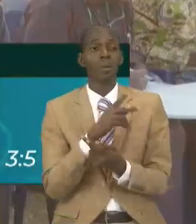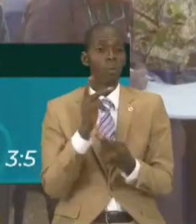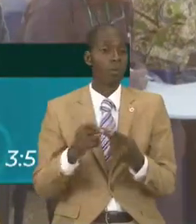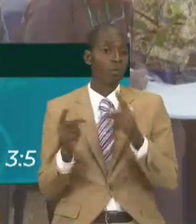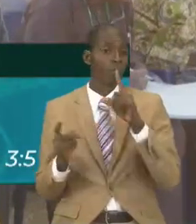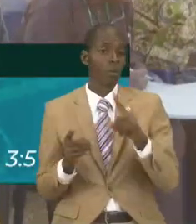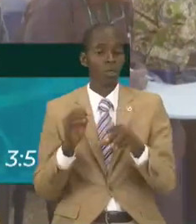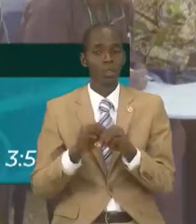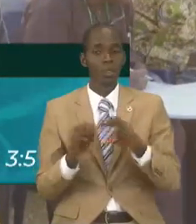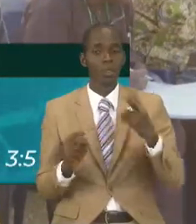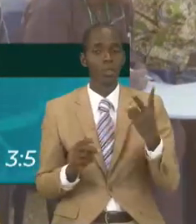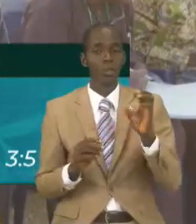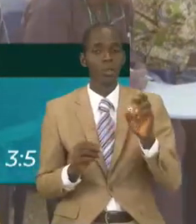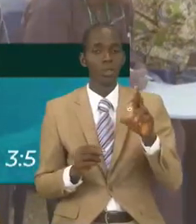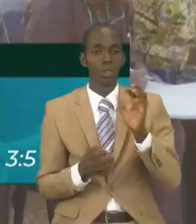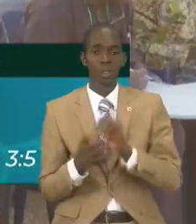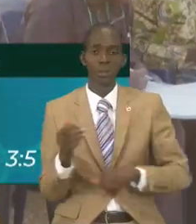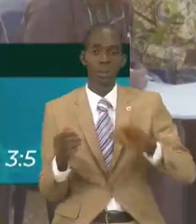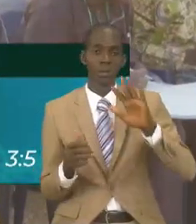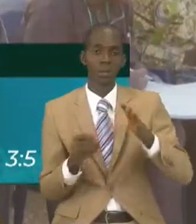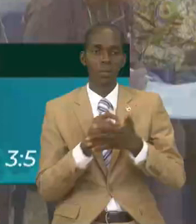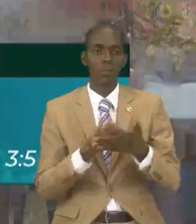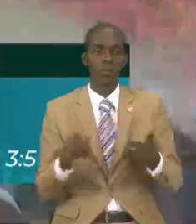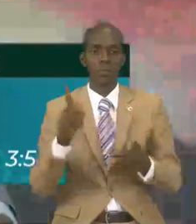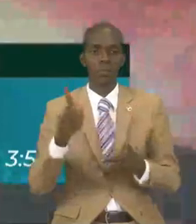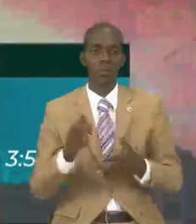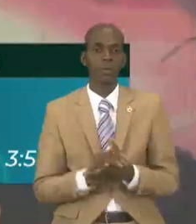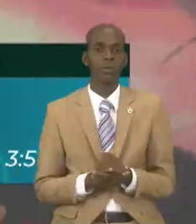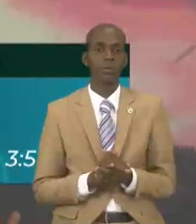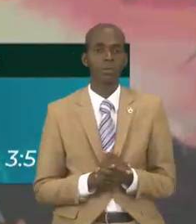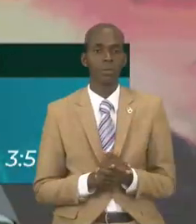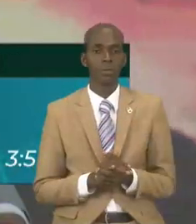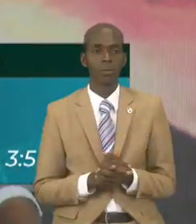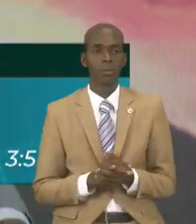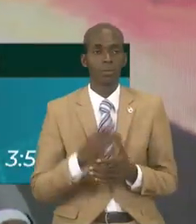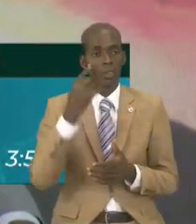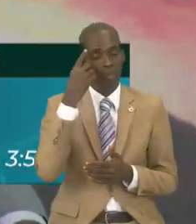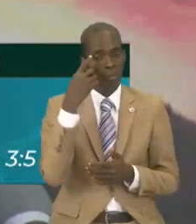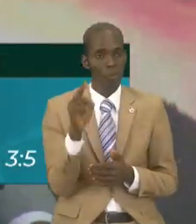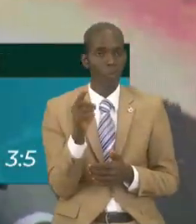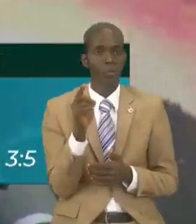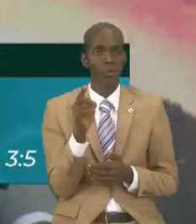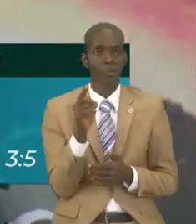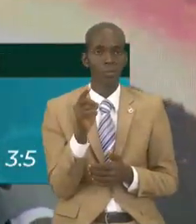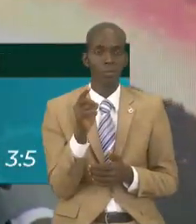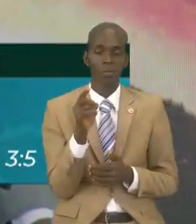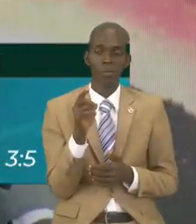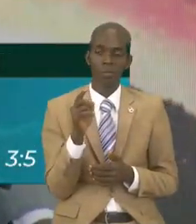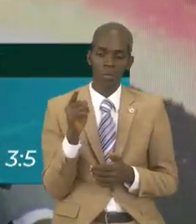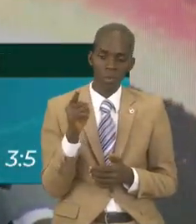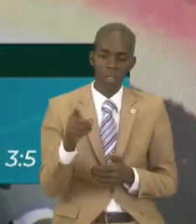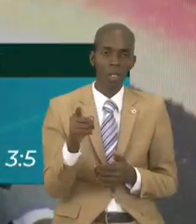parfait, en 2 Corinthiens chapitre 5, verset 21, celui qui n'a